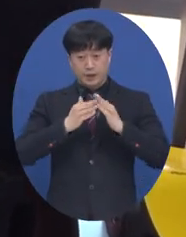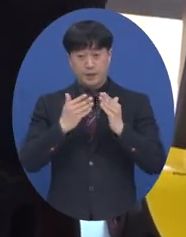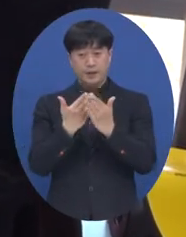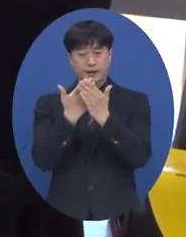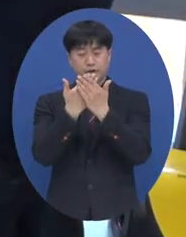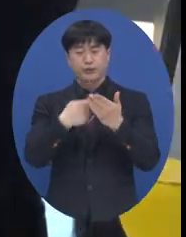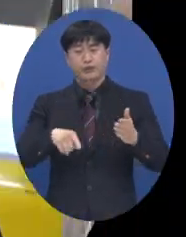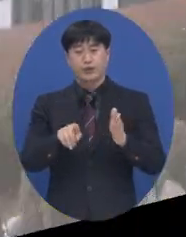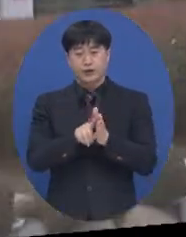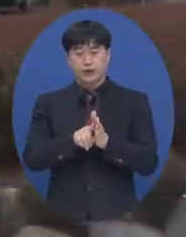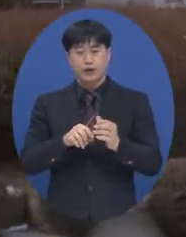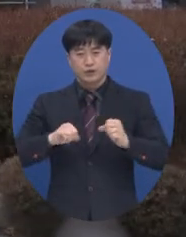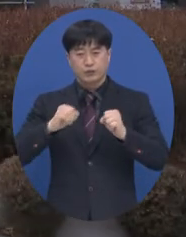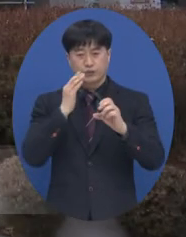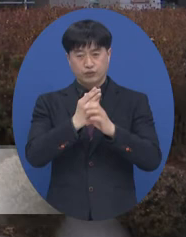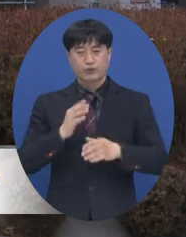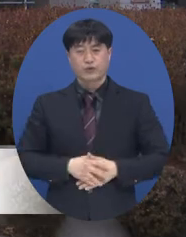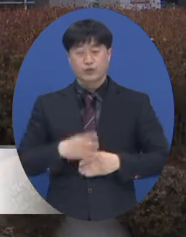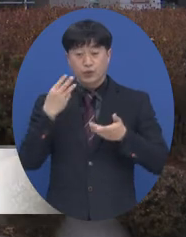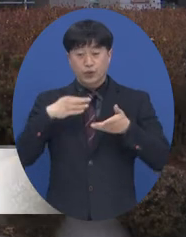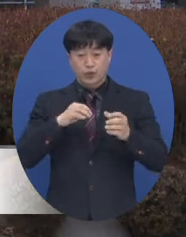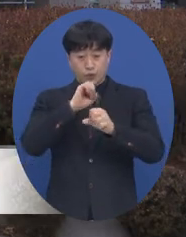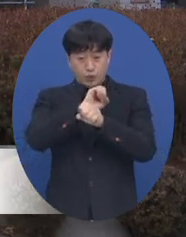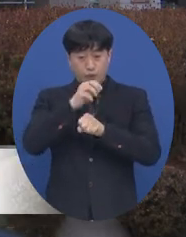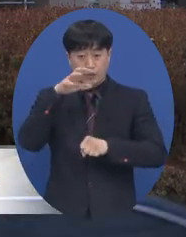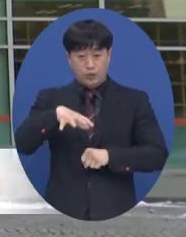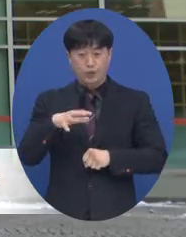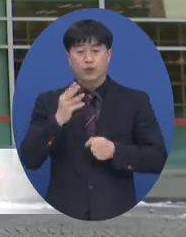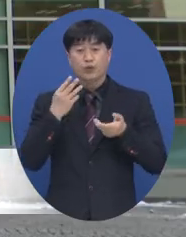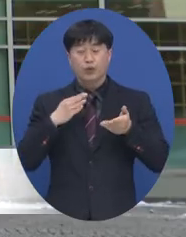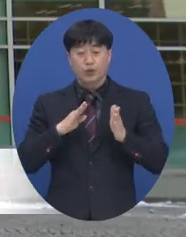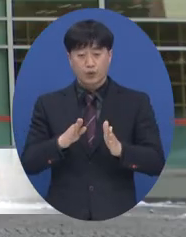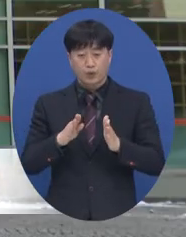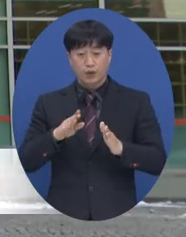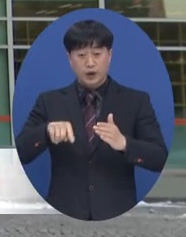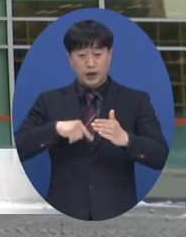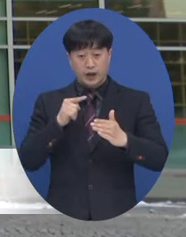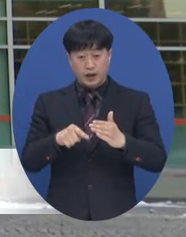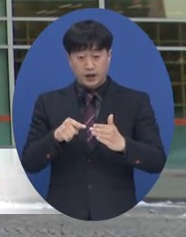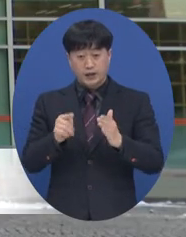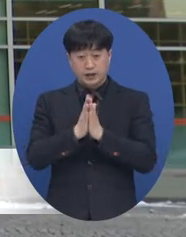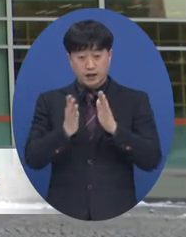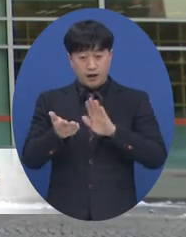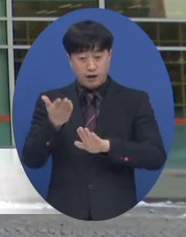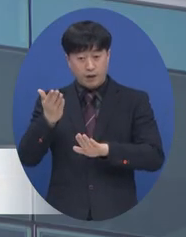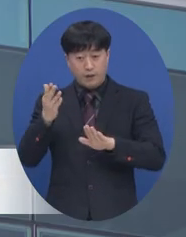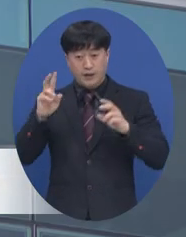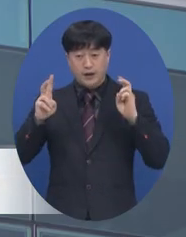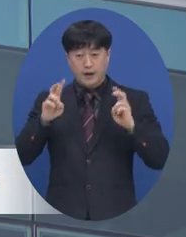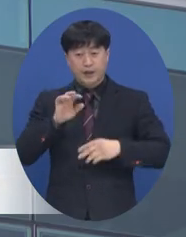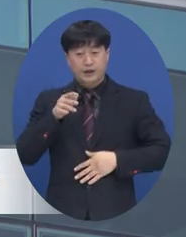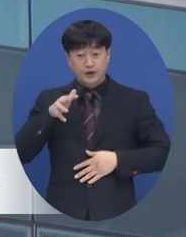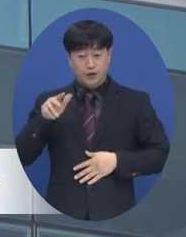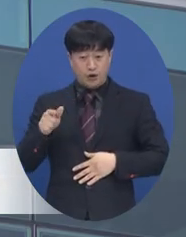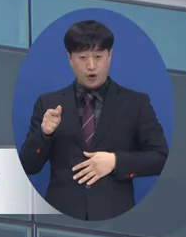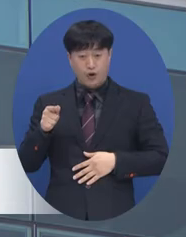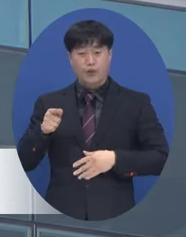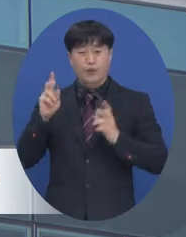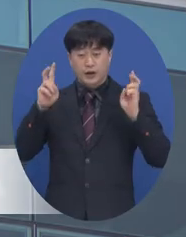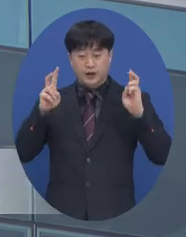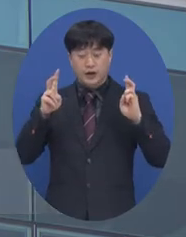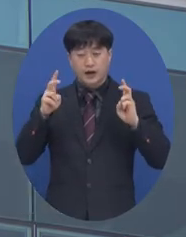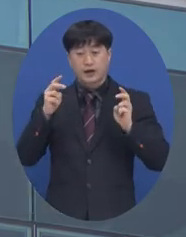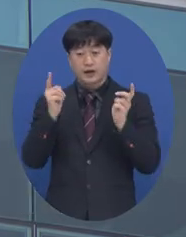뛰고 있습니다 경기 연구원이 2 4 스타트업과 벤처기업 혁신형 기업의 창업자 등을 대상으로